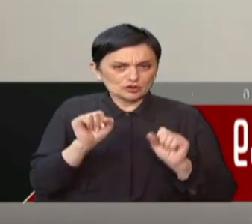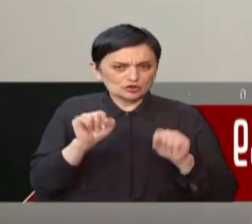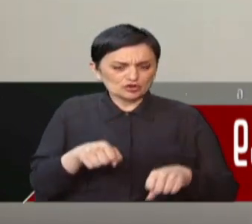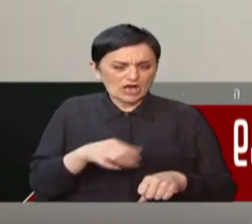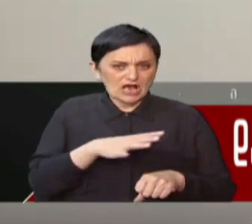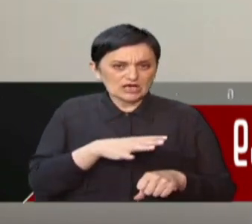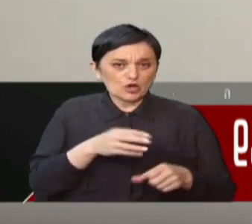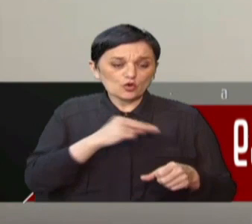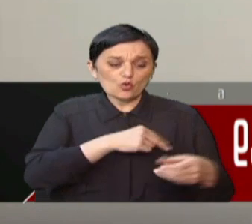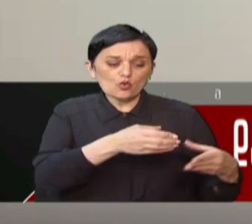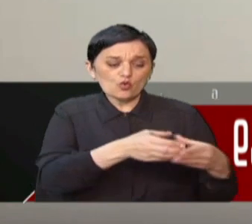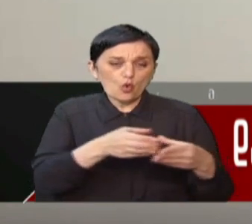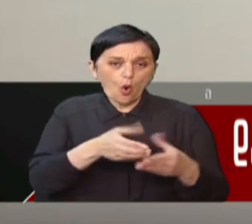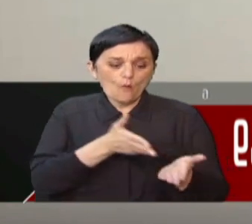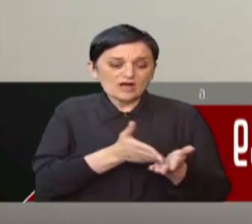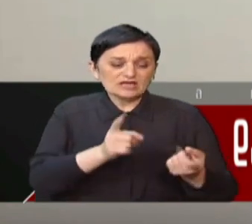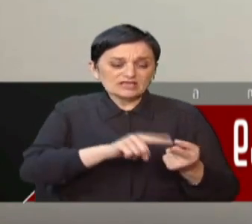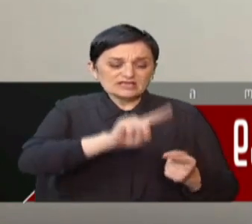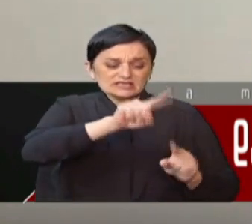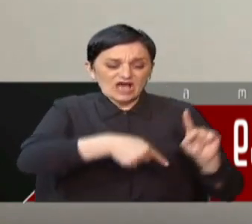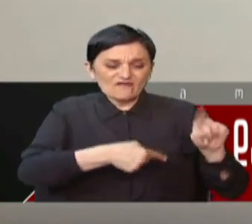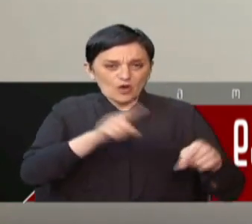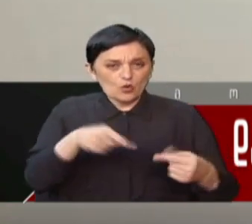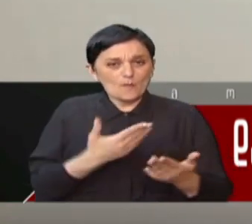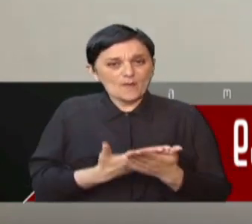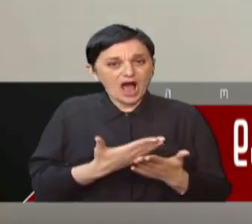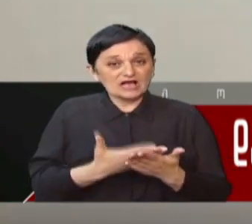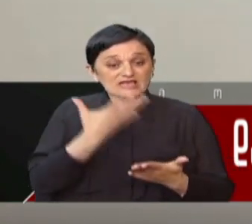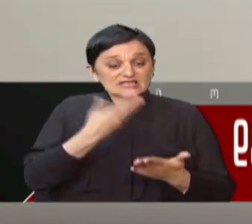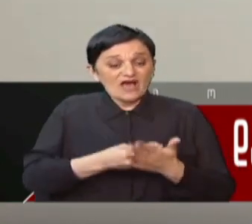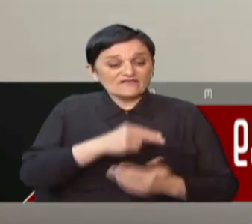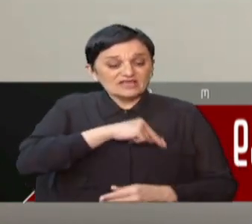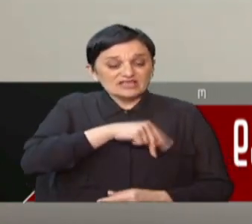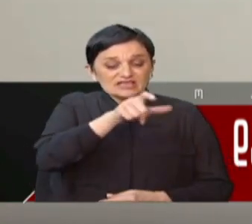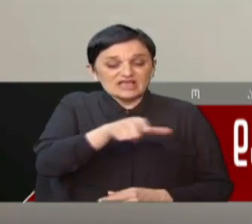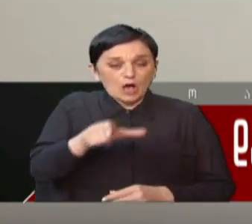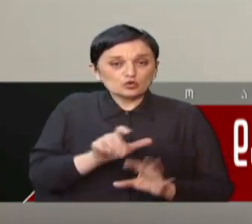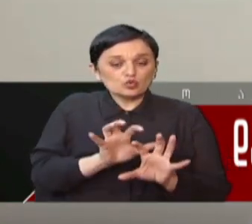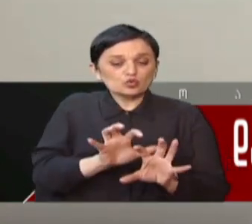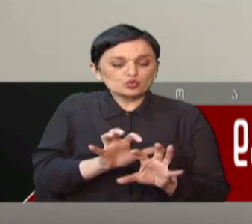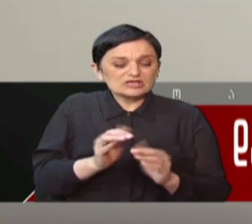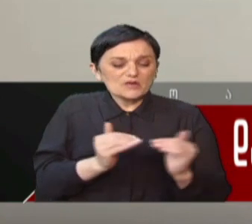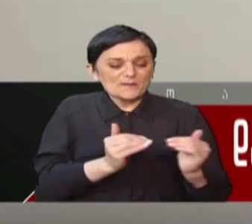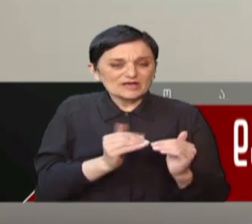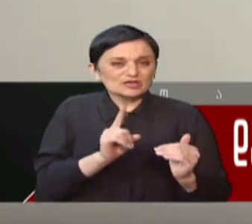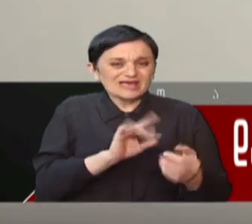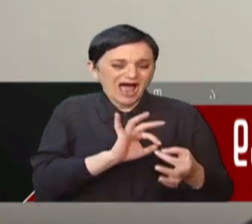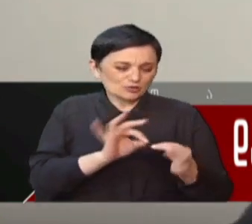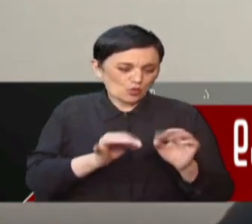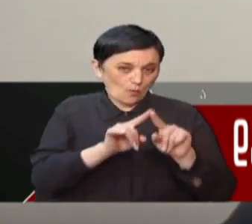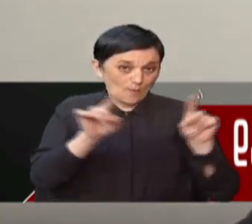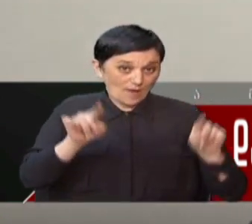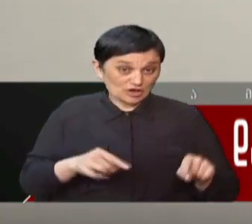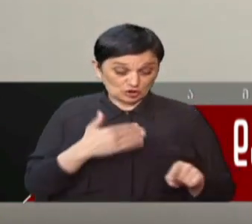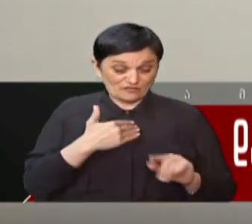იყოს კომპანიების ჭრილში დავალდებულება, რომ მაგალითად თავი თანამშრომლები უზრუნველყონ მინიმალური რაღაც კონკრეტული პაკეტით. თუმცა